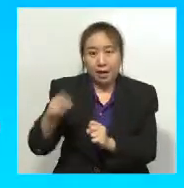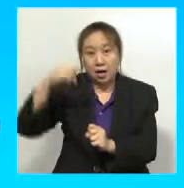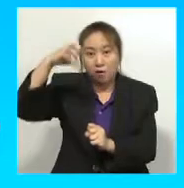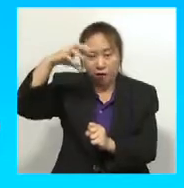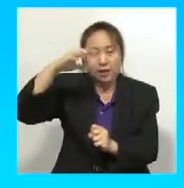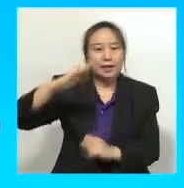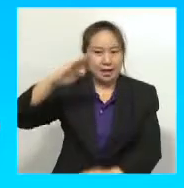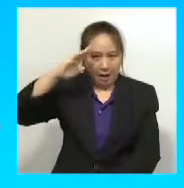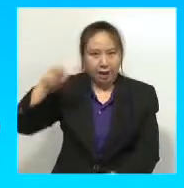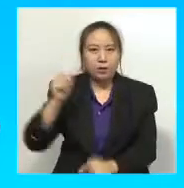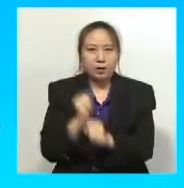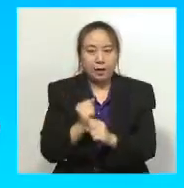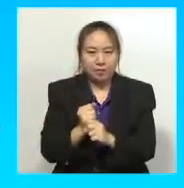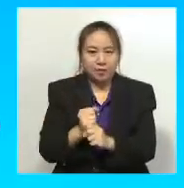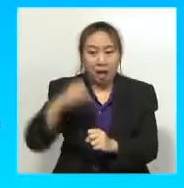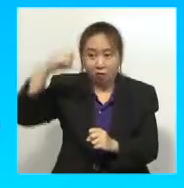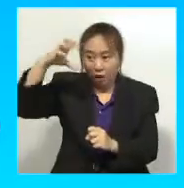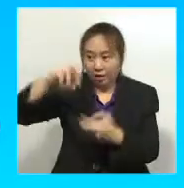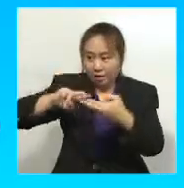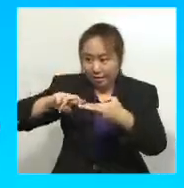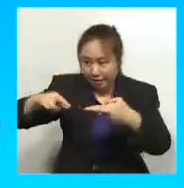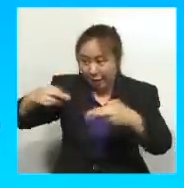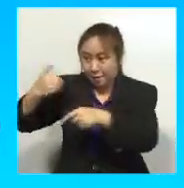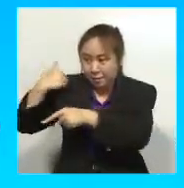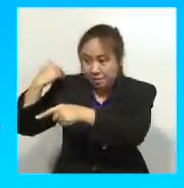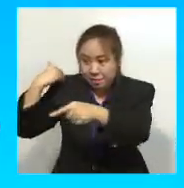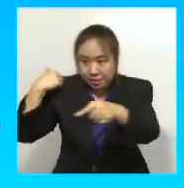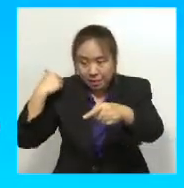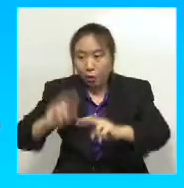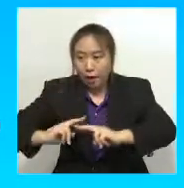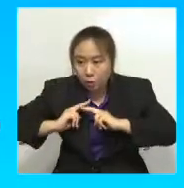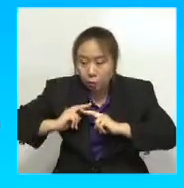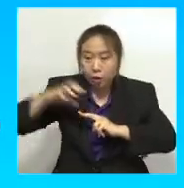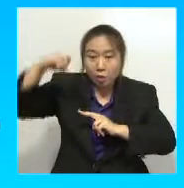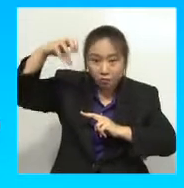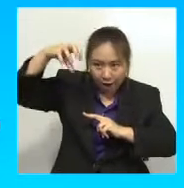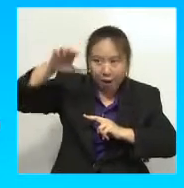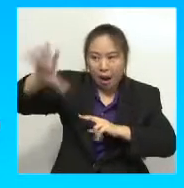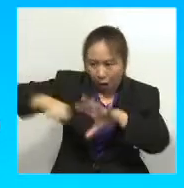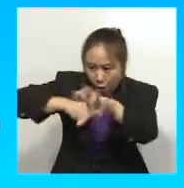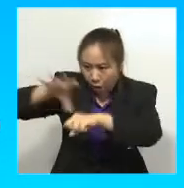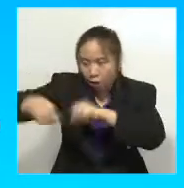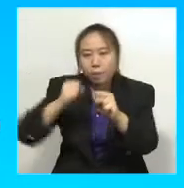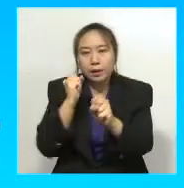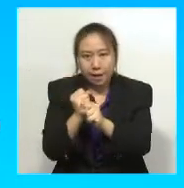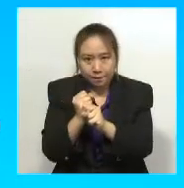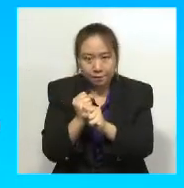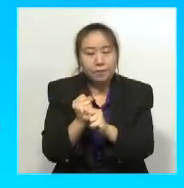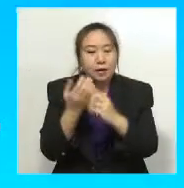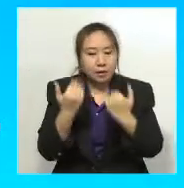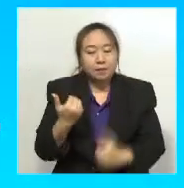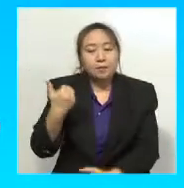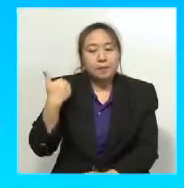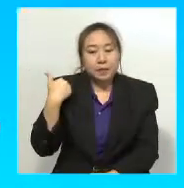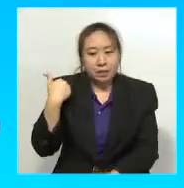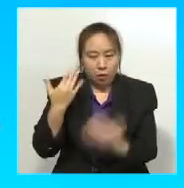ให้นะเอาสายไฟจากทุกแห่งที่มีขนาดนี้ของการไฟฟ้าของเอกชนมาเดินขนาดนี้แล้วก็เดินทางมาจาก